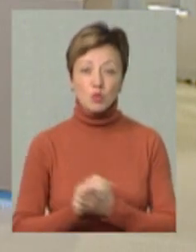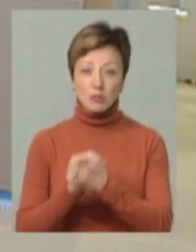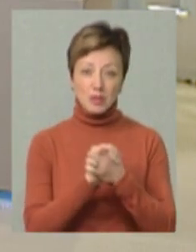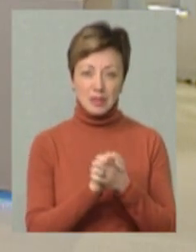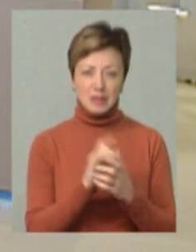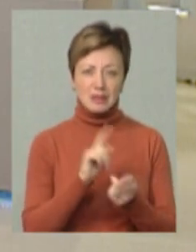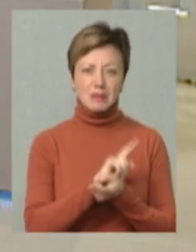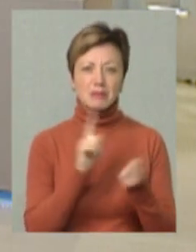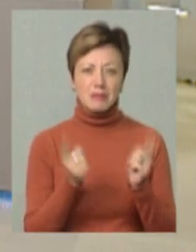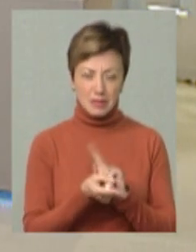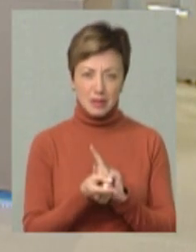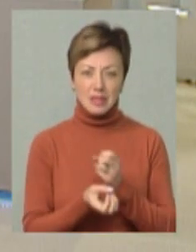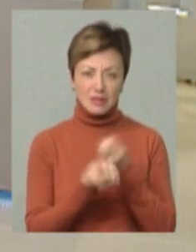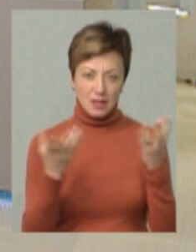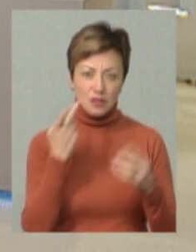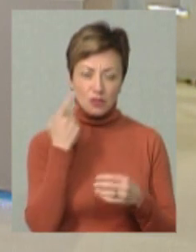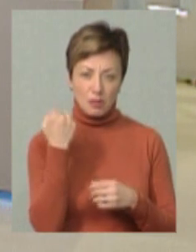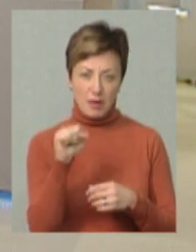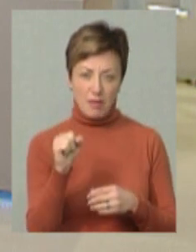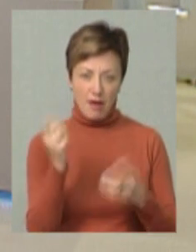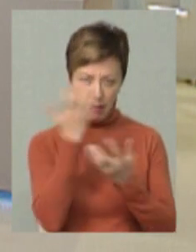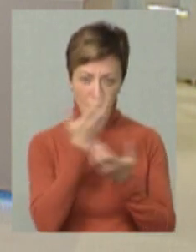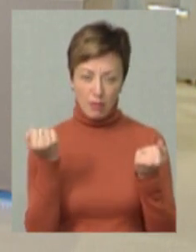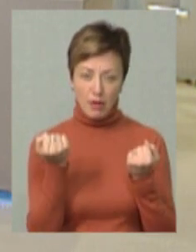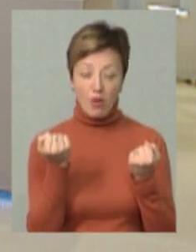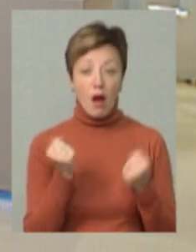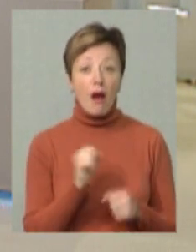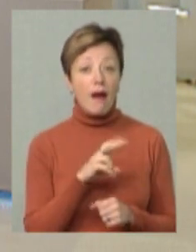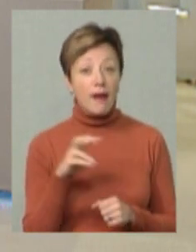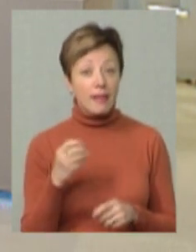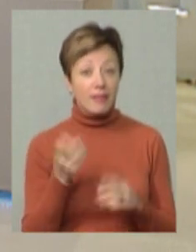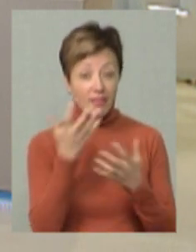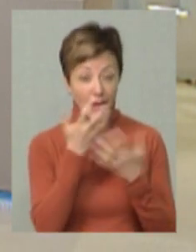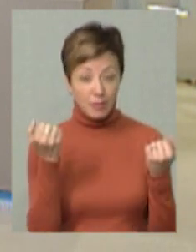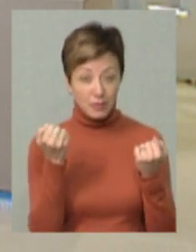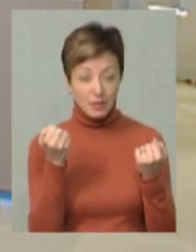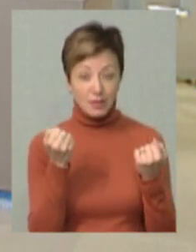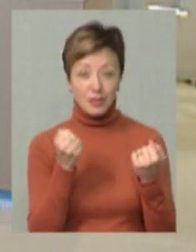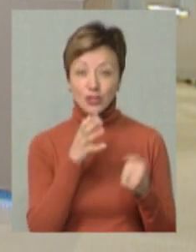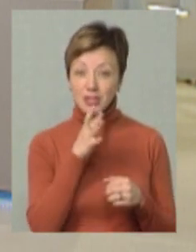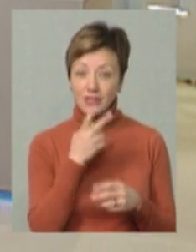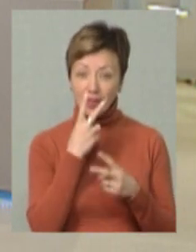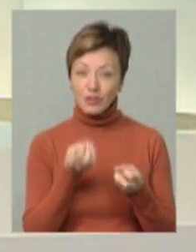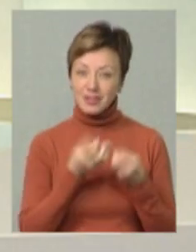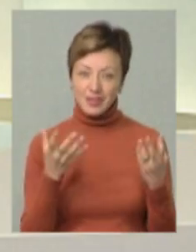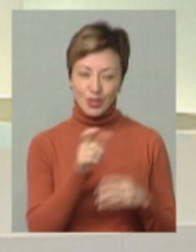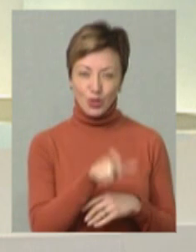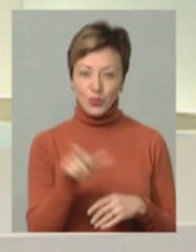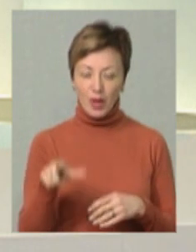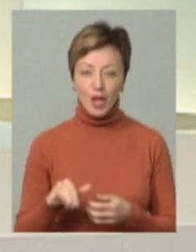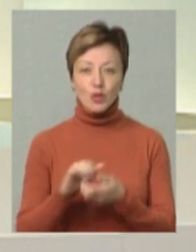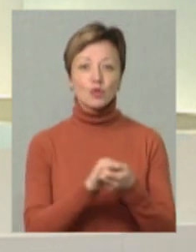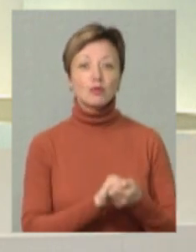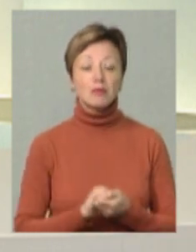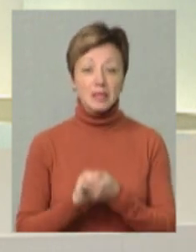вони зміняться, бо світло завжди перемагає темряву. Але в ті темні часи дуже видно світлих людей. І суспільство,